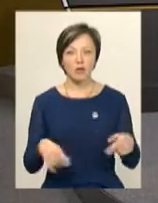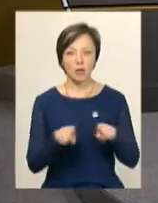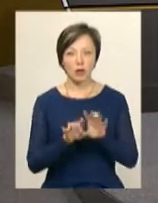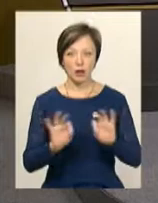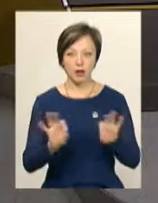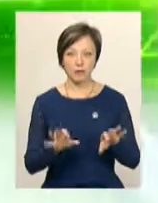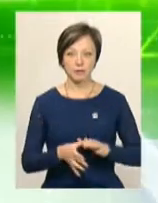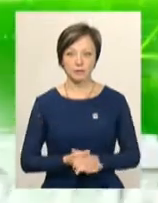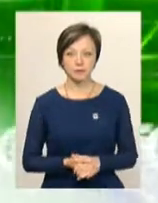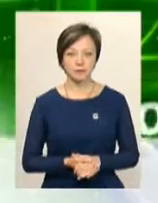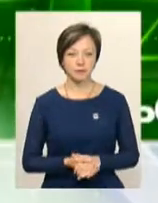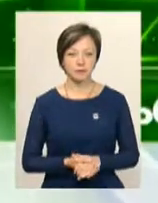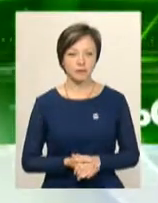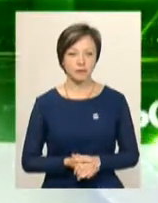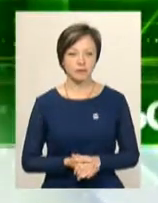таке.